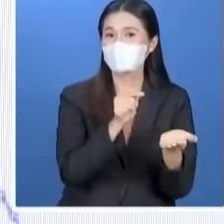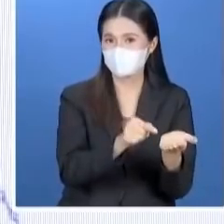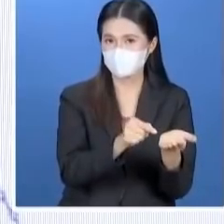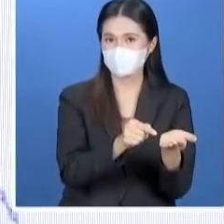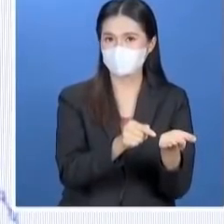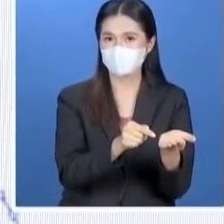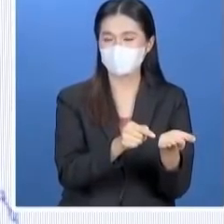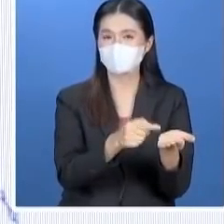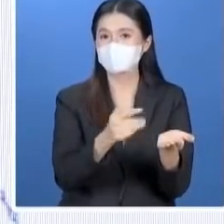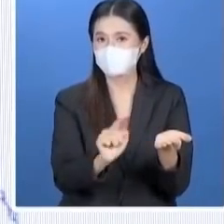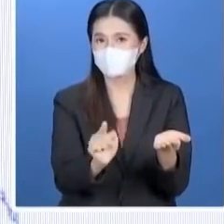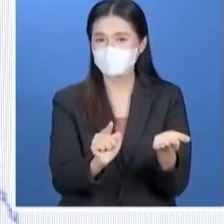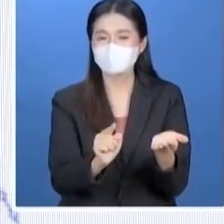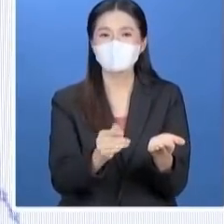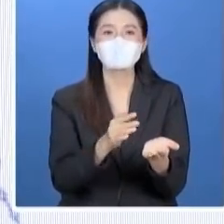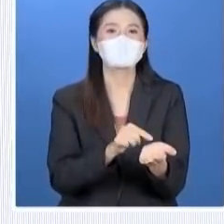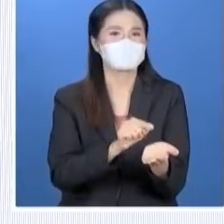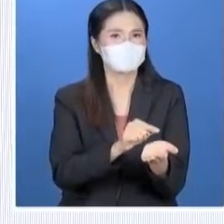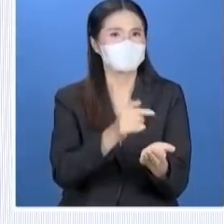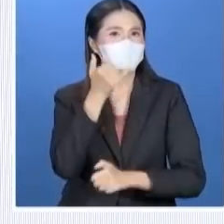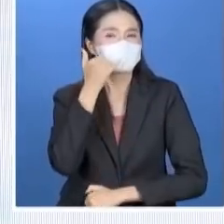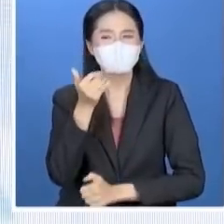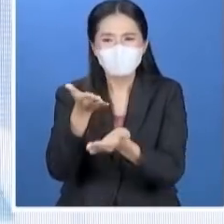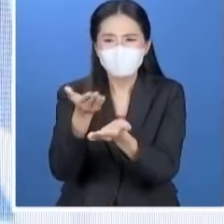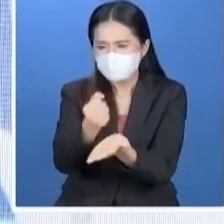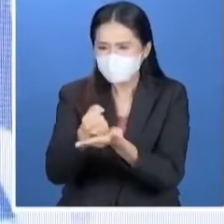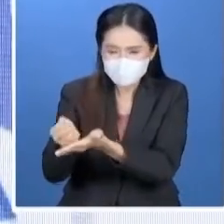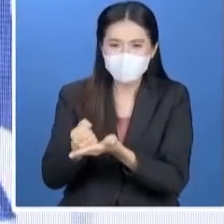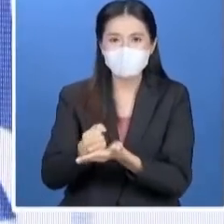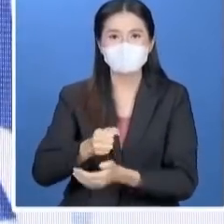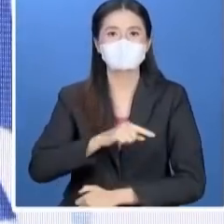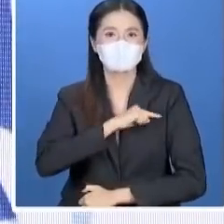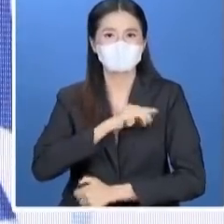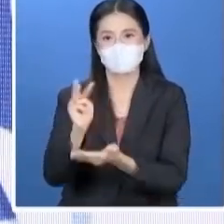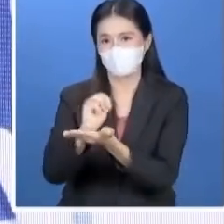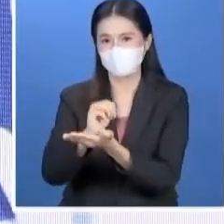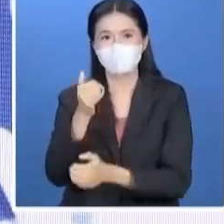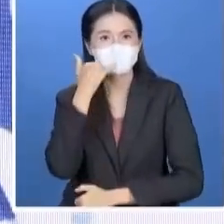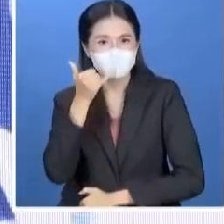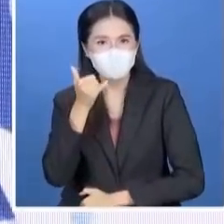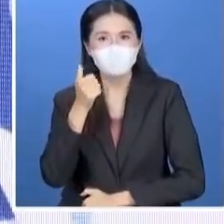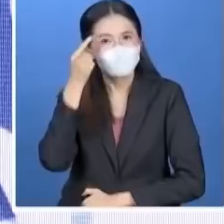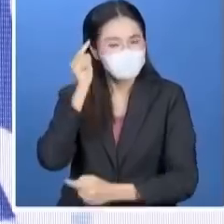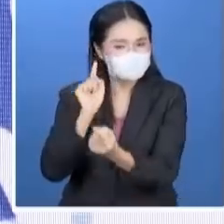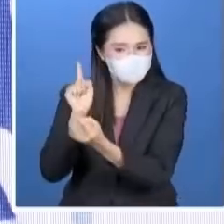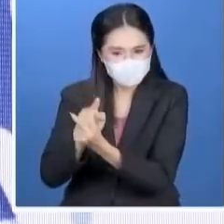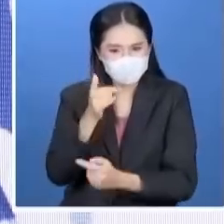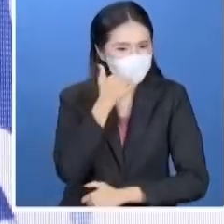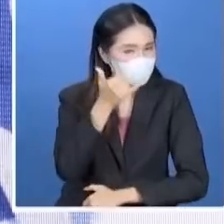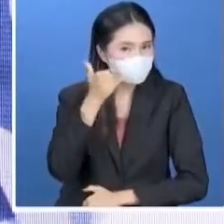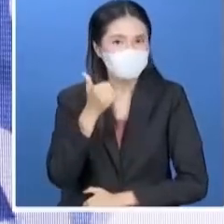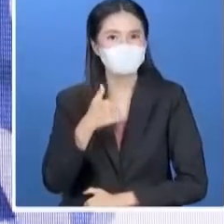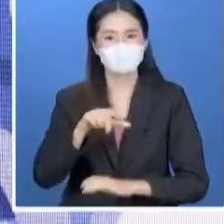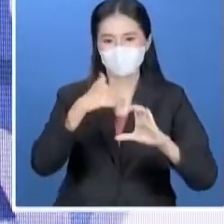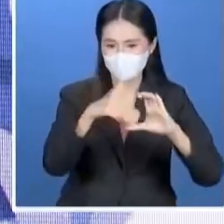ณนี้หลังจากนั้นคนบนเรือก็เริ่มติดต่อขอความช่วยเหลือไปยังเจ้าหน้าที่กู้ภัยติดต่อไปหาคนรู้จักมากมายทั้งท